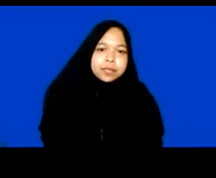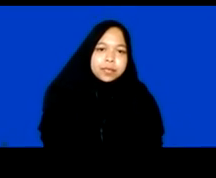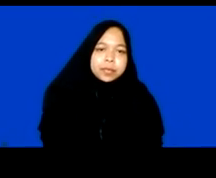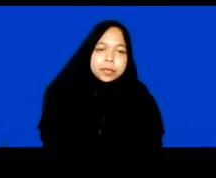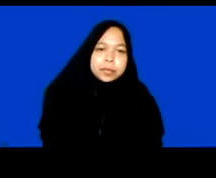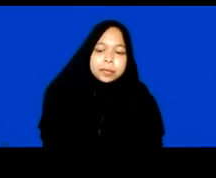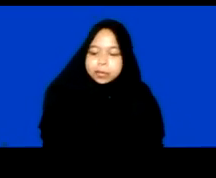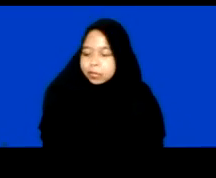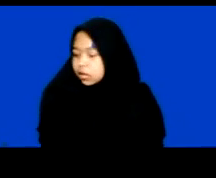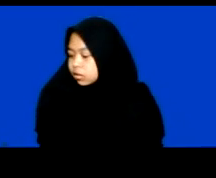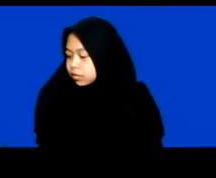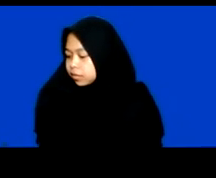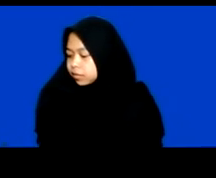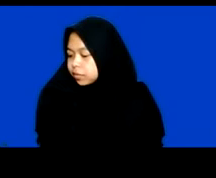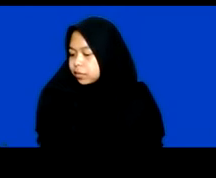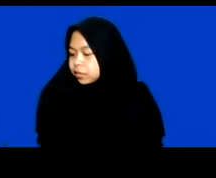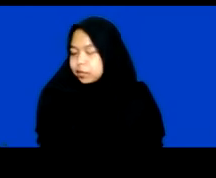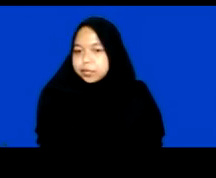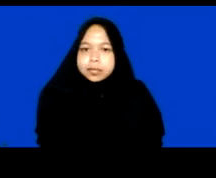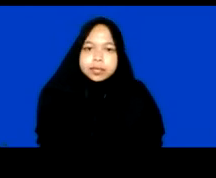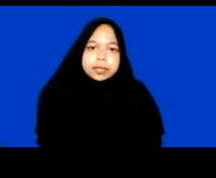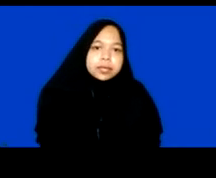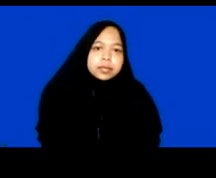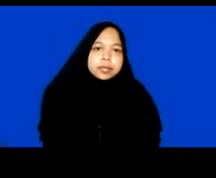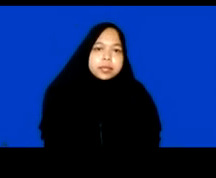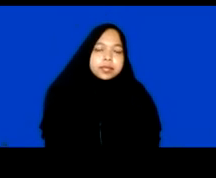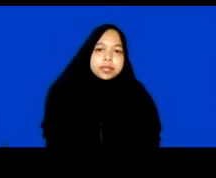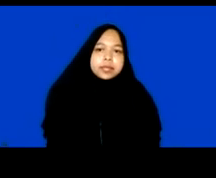Kemudian slide keempat, 3, 2, 1.